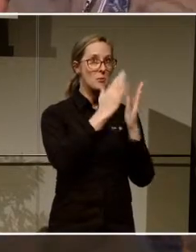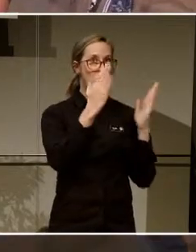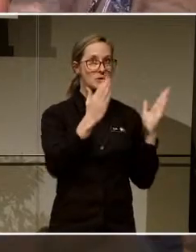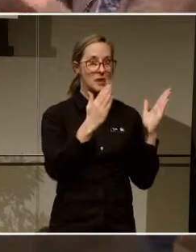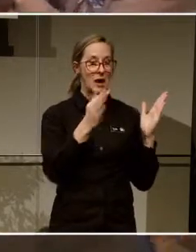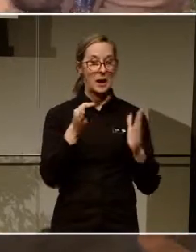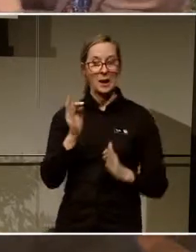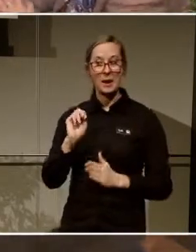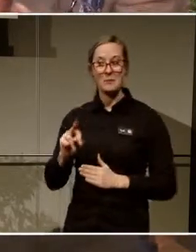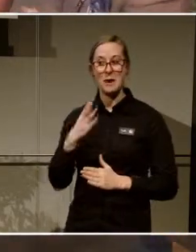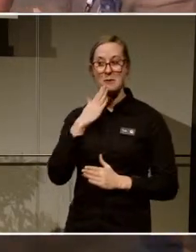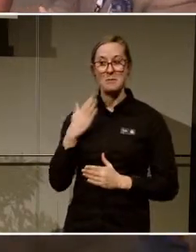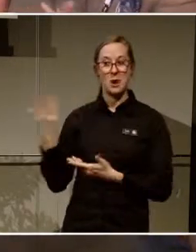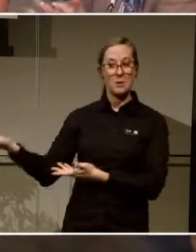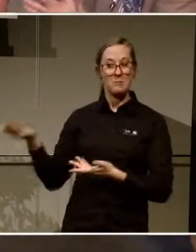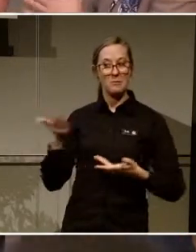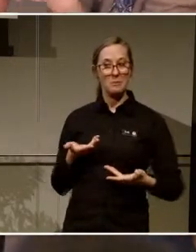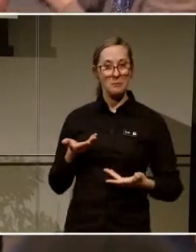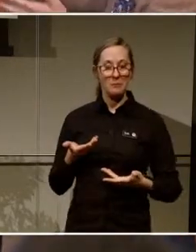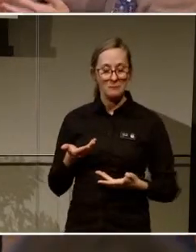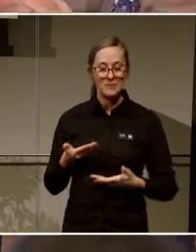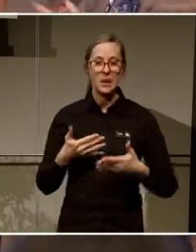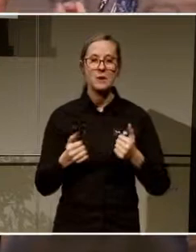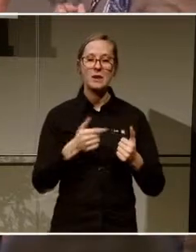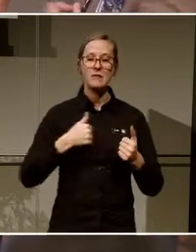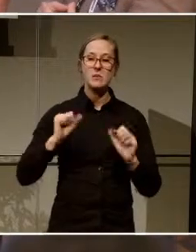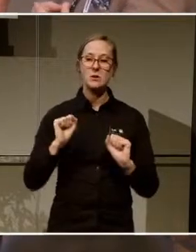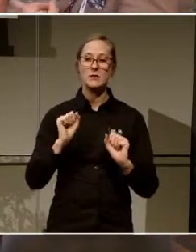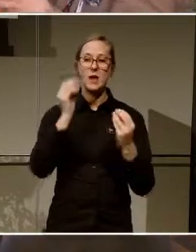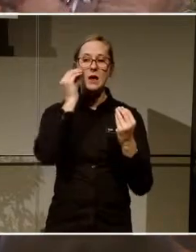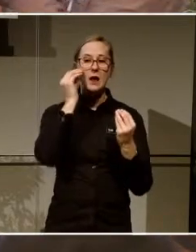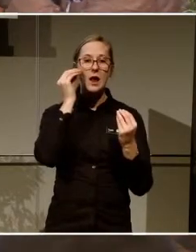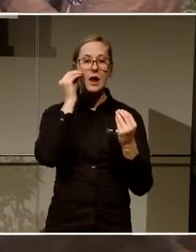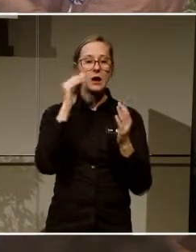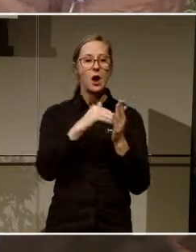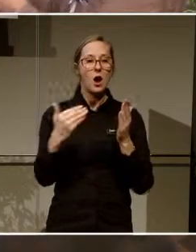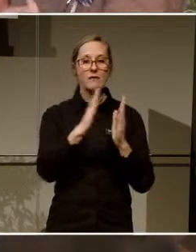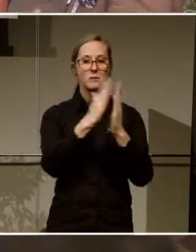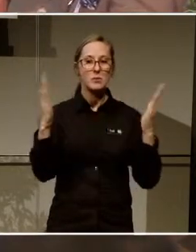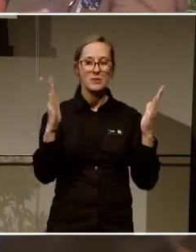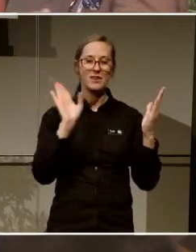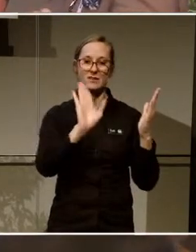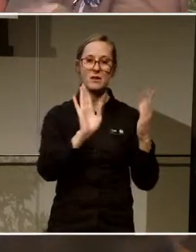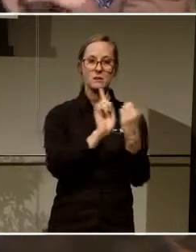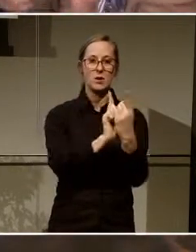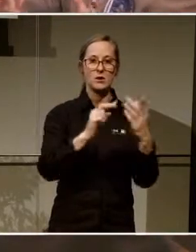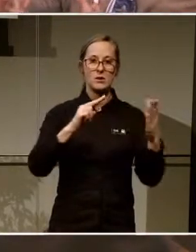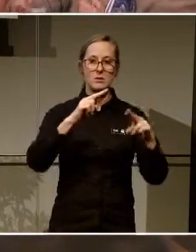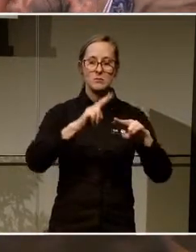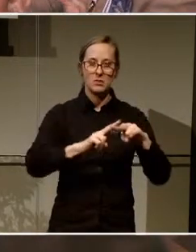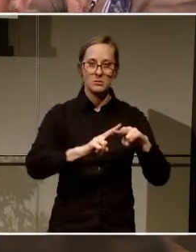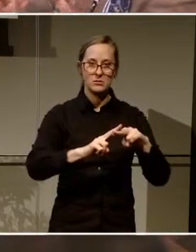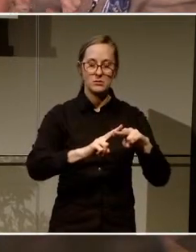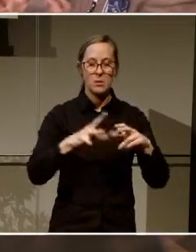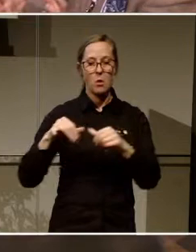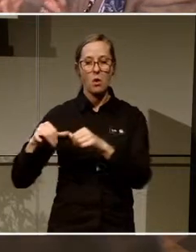Snygg pass tillbaka. Jag tror att vi skulle behöva lära av biblioteken som mötesplatser för att just organisera lärandet som inte alltid